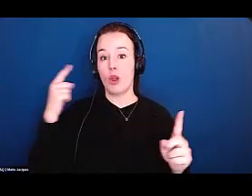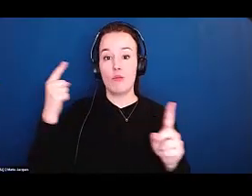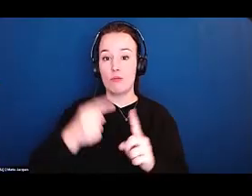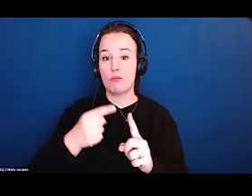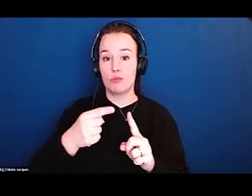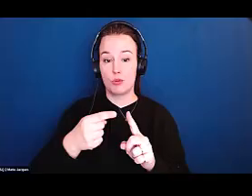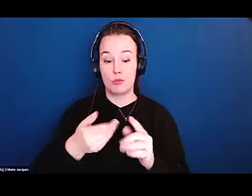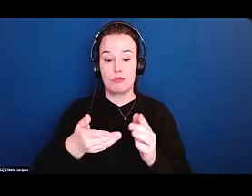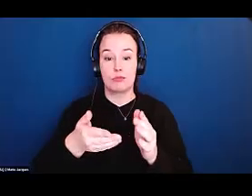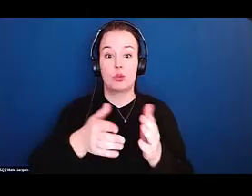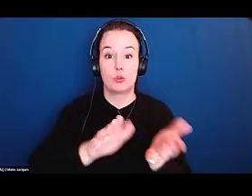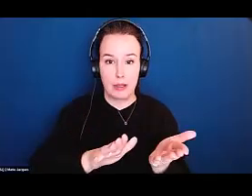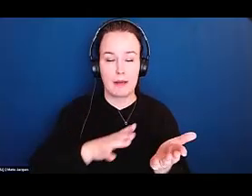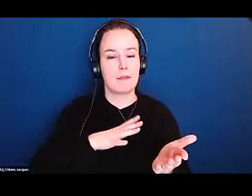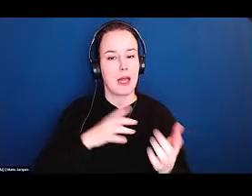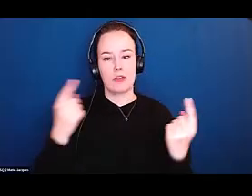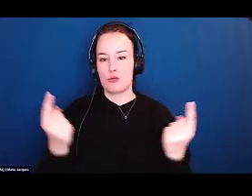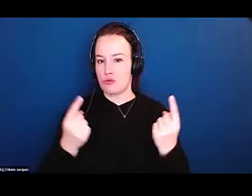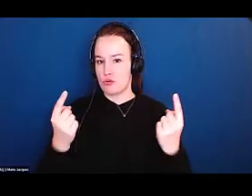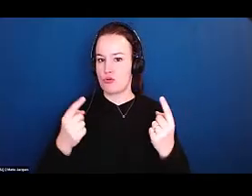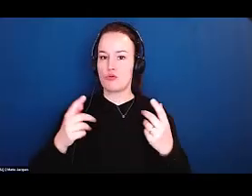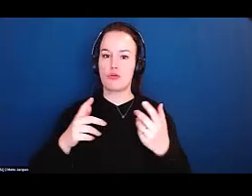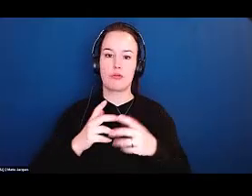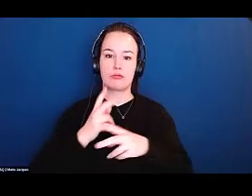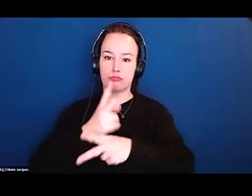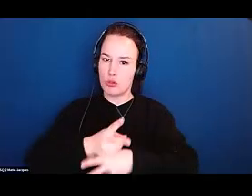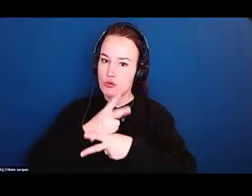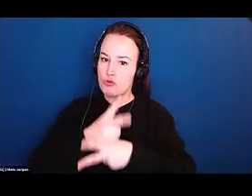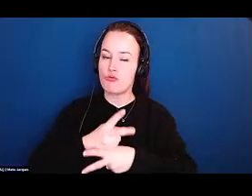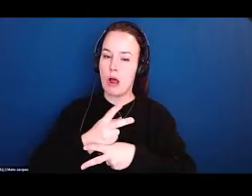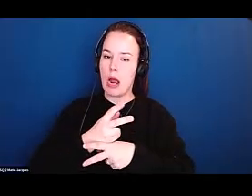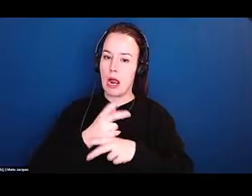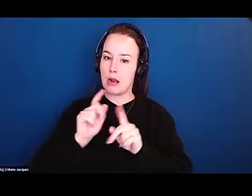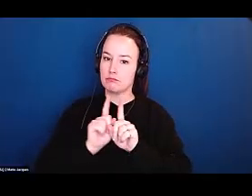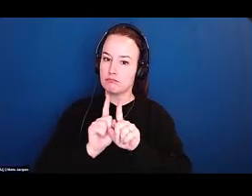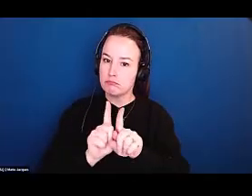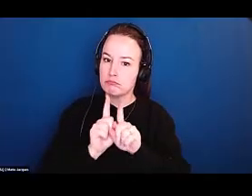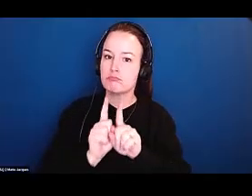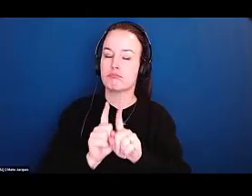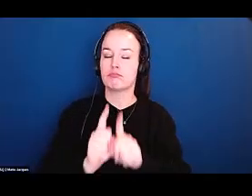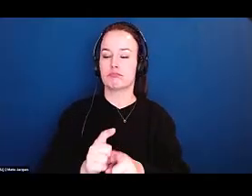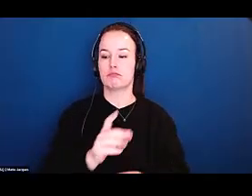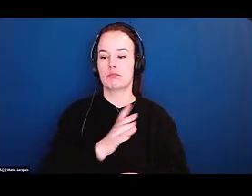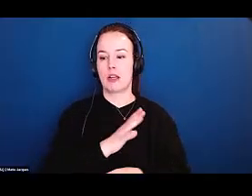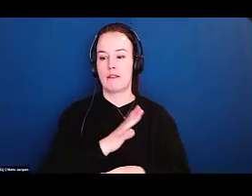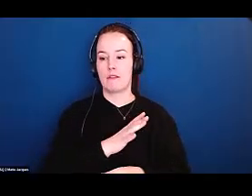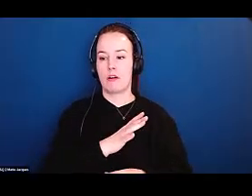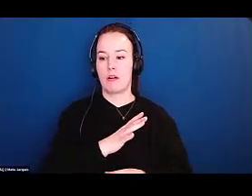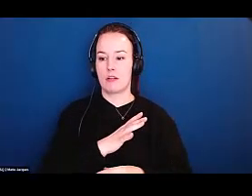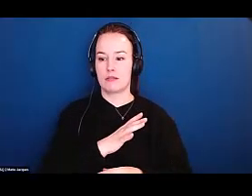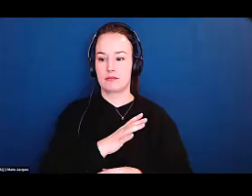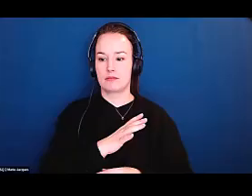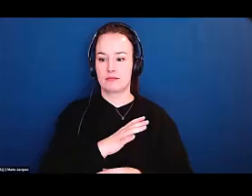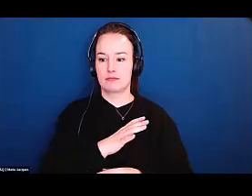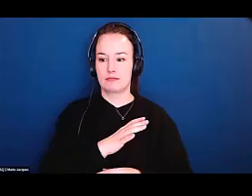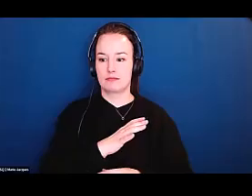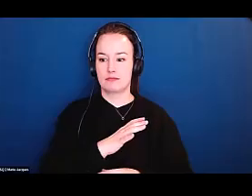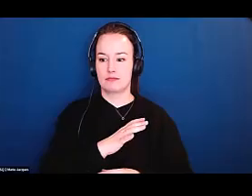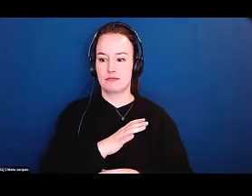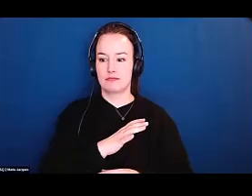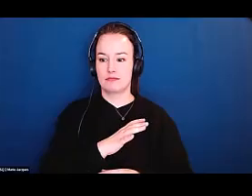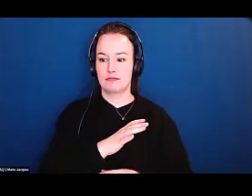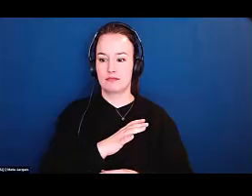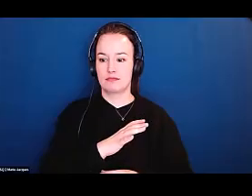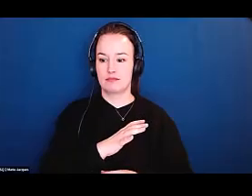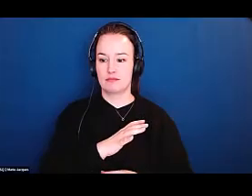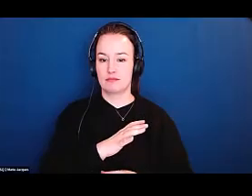vont mourir, mais accompagnées et bien soignées de manière nécessaire toute